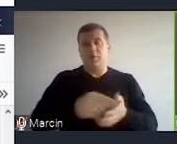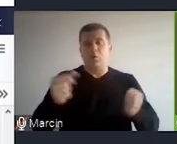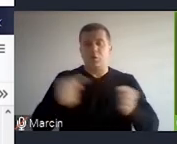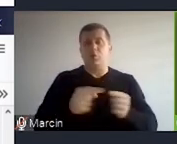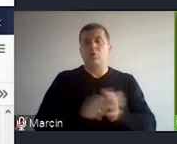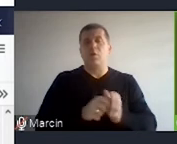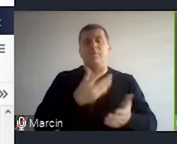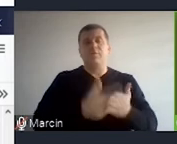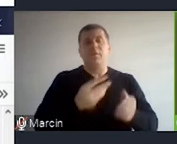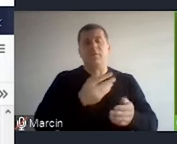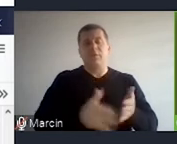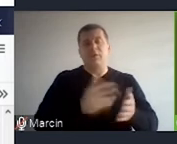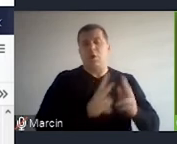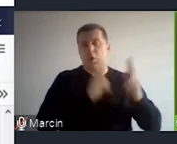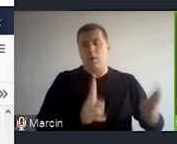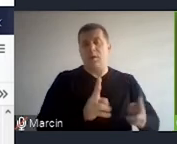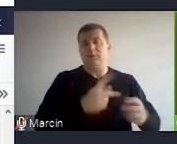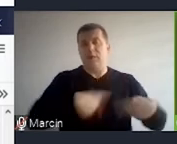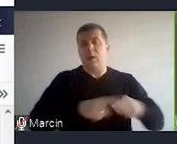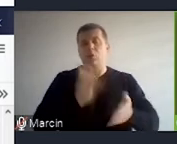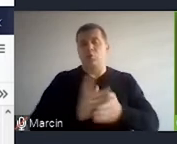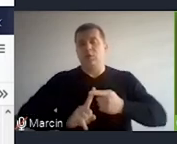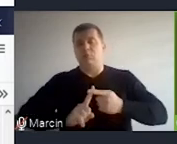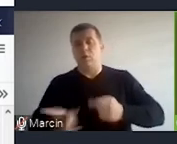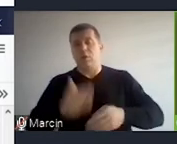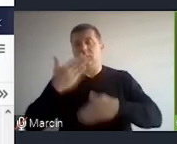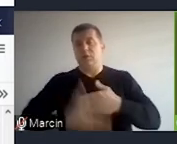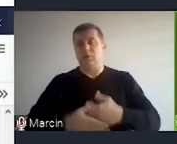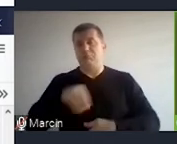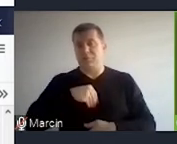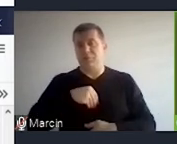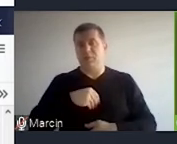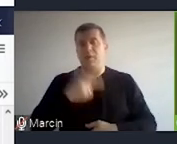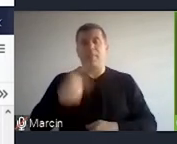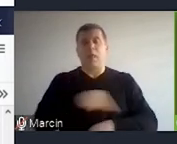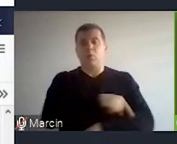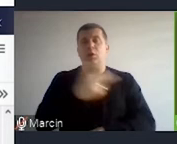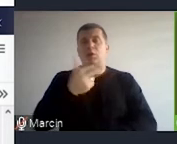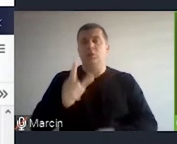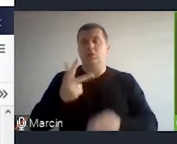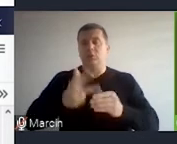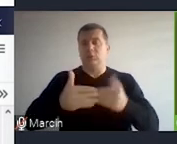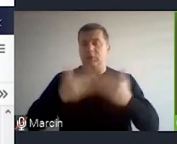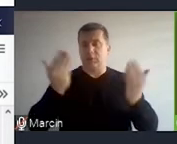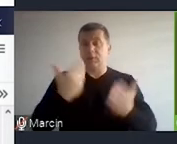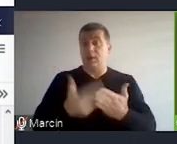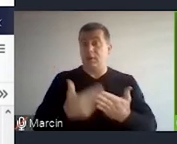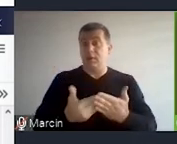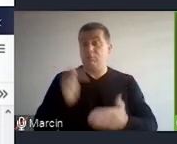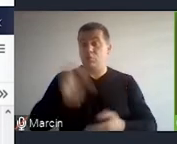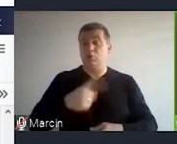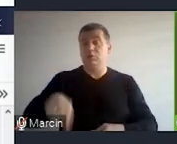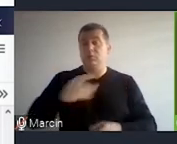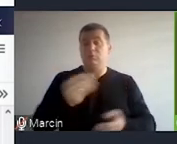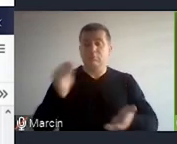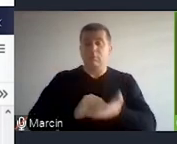do okresu realizacji projektu po zakończeniu tego projektu. Nie dłużej niż 30 dni. Dlaczego? Bo musicie je